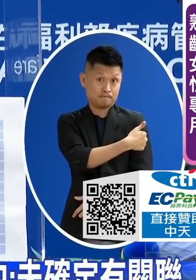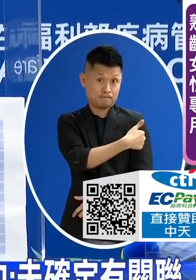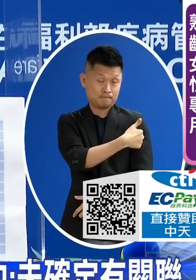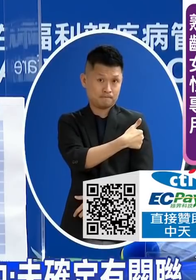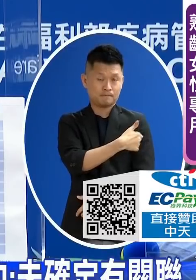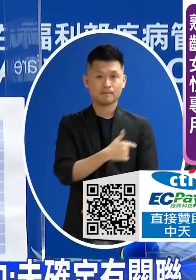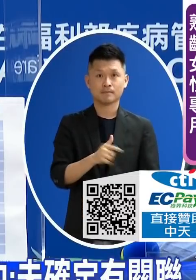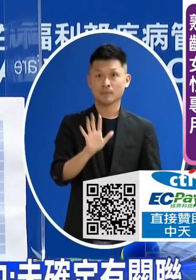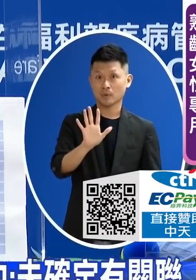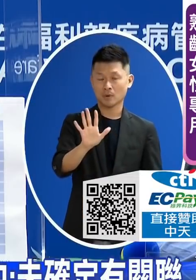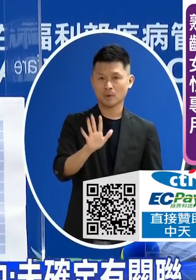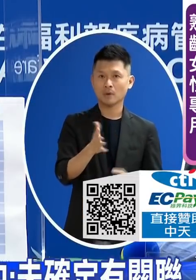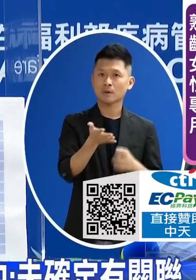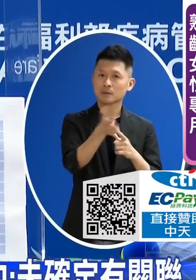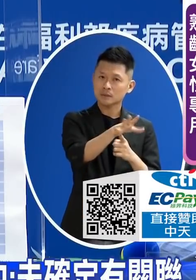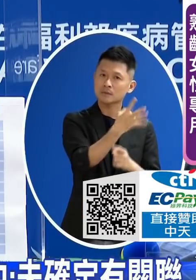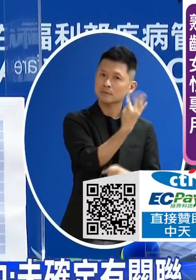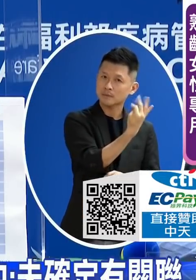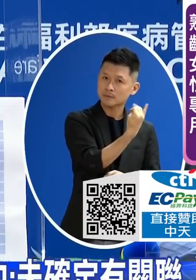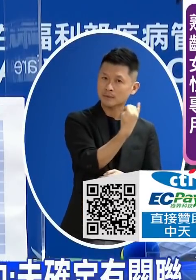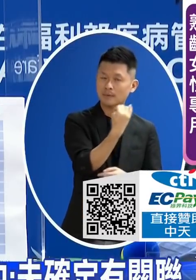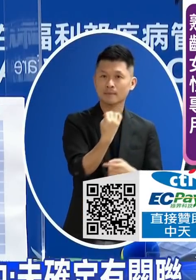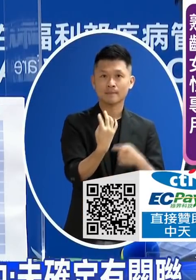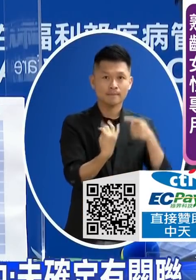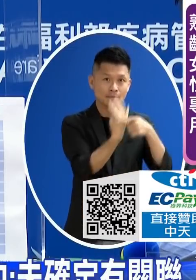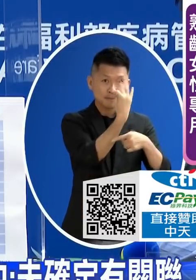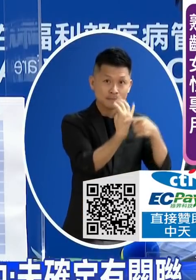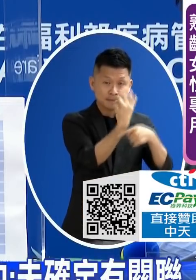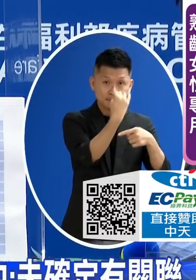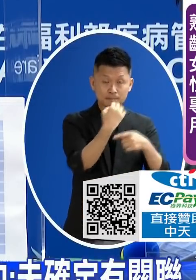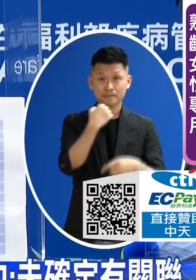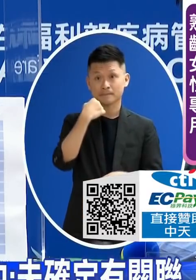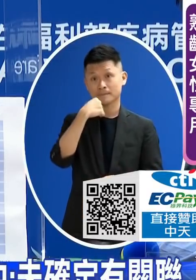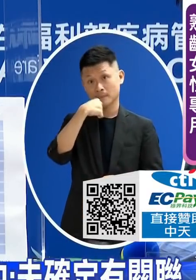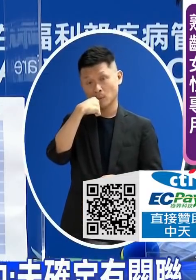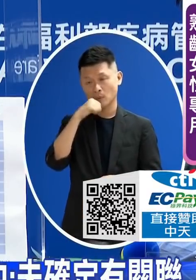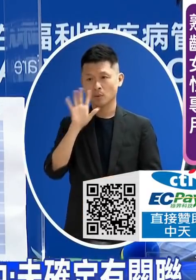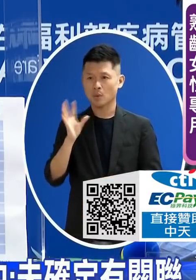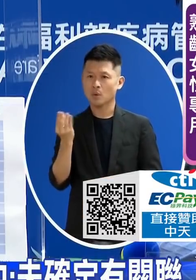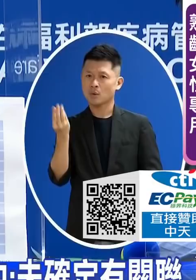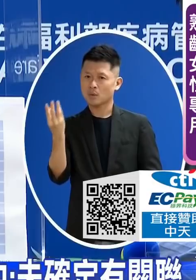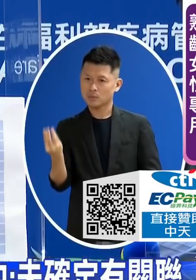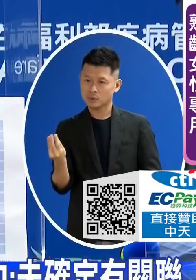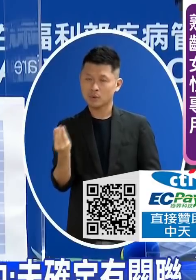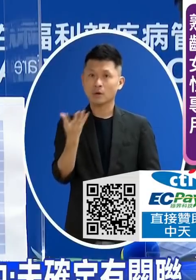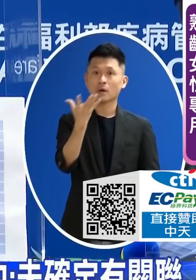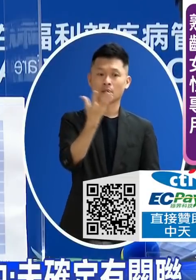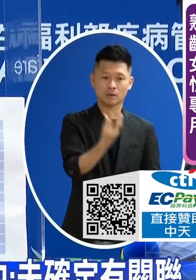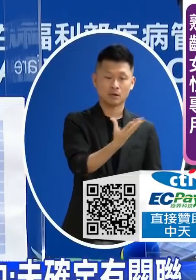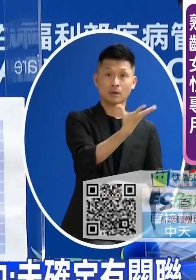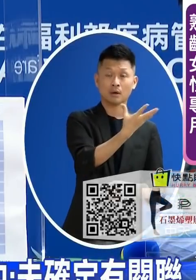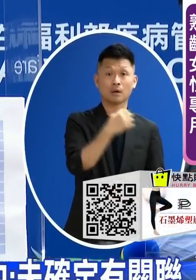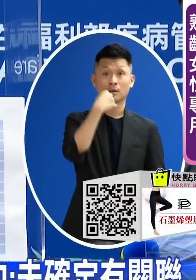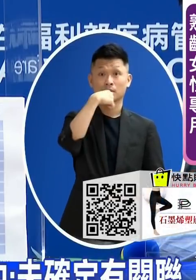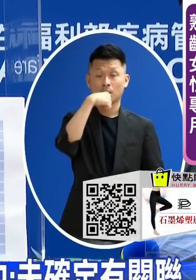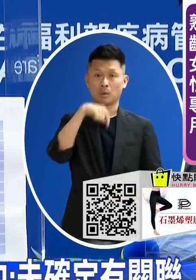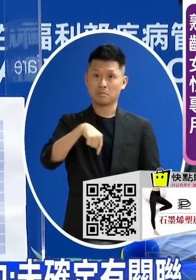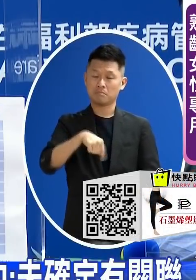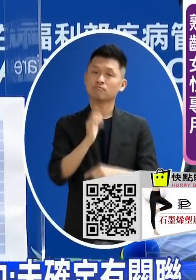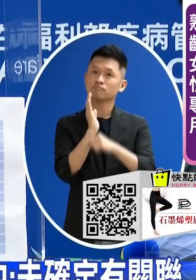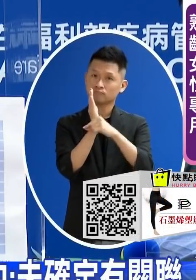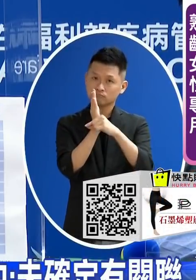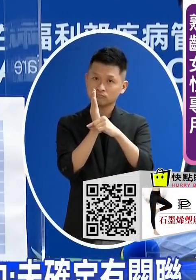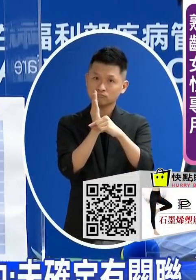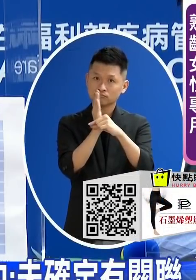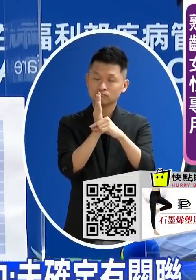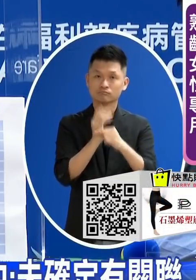亡。好，那台湾大概有些地方比较低，有些地方比较高，那台湾大概位于在中间。好，